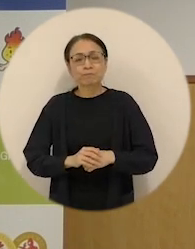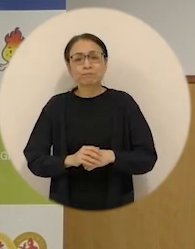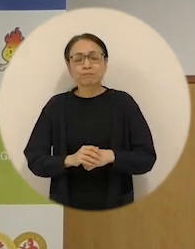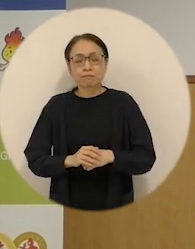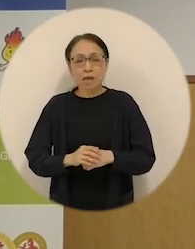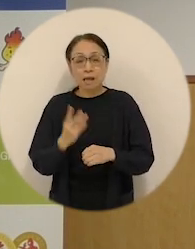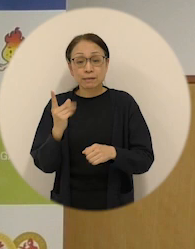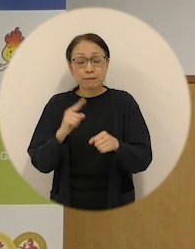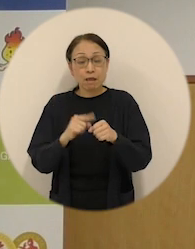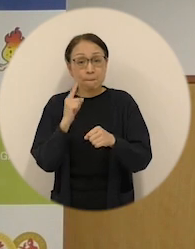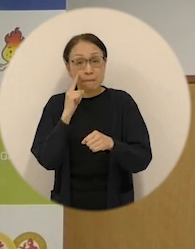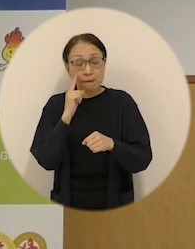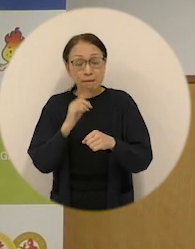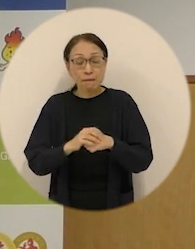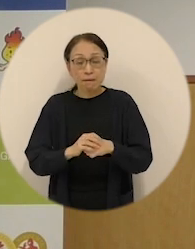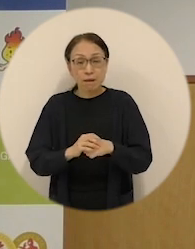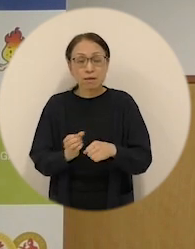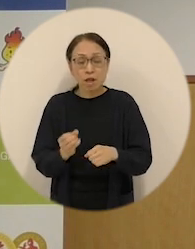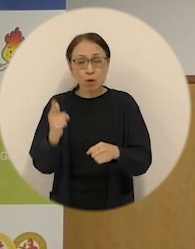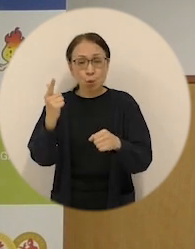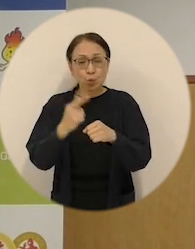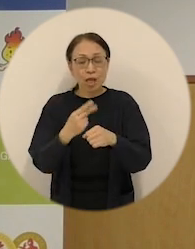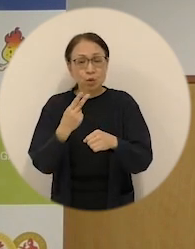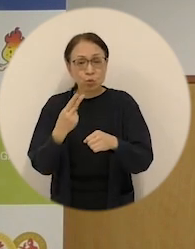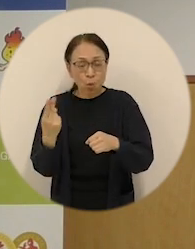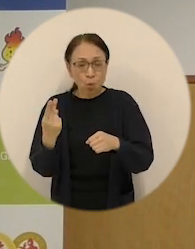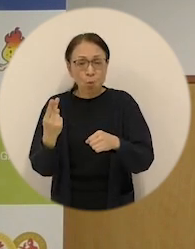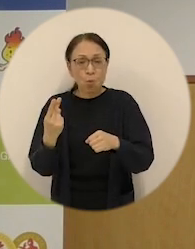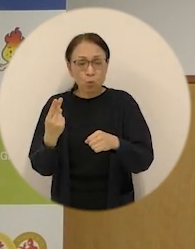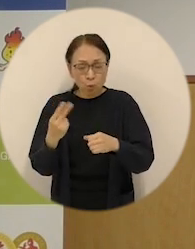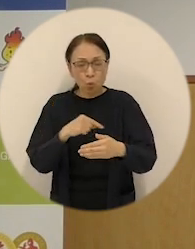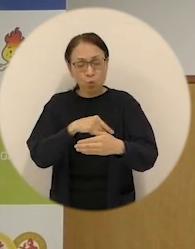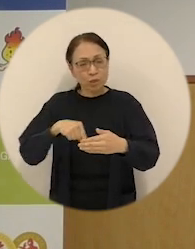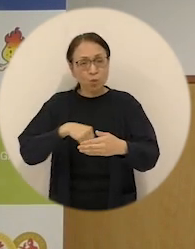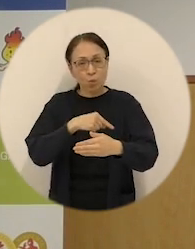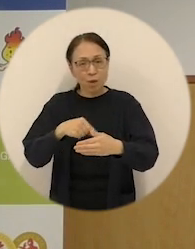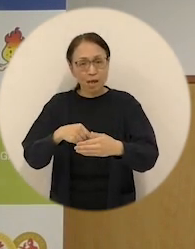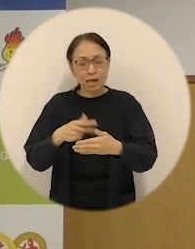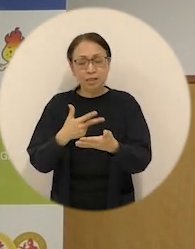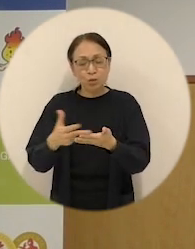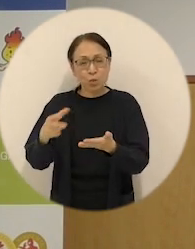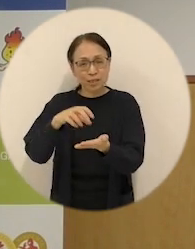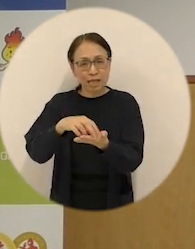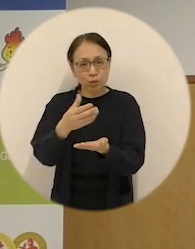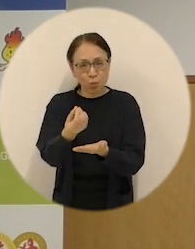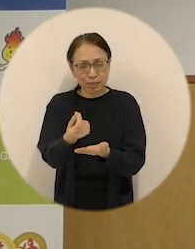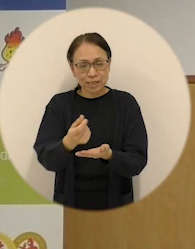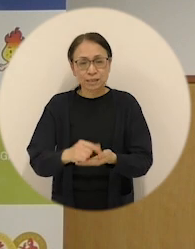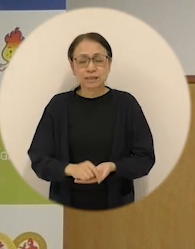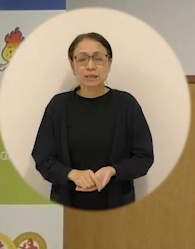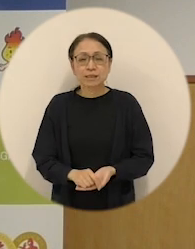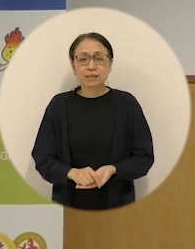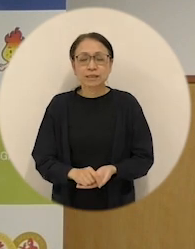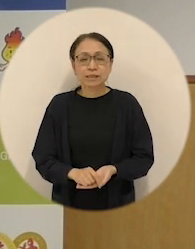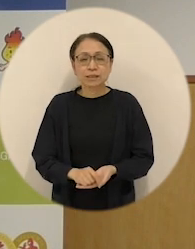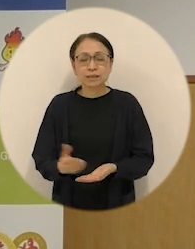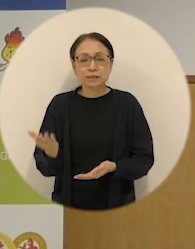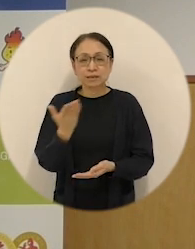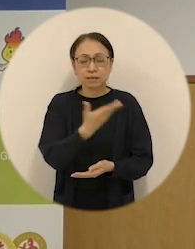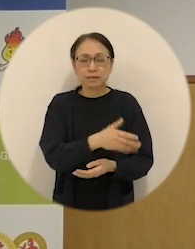る令和6年度の主な事業については資料に記載の通りであります。次